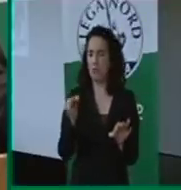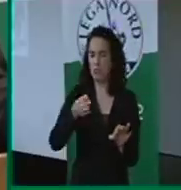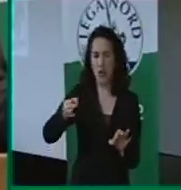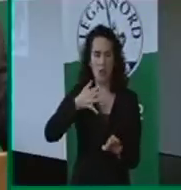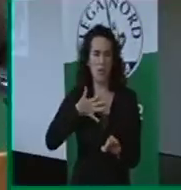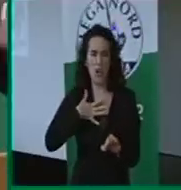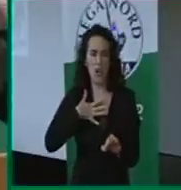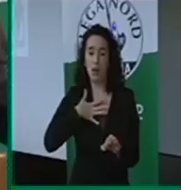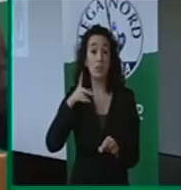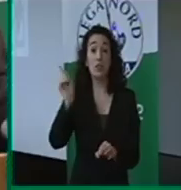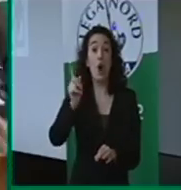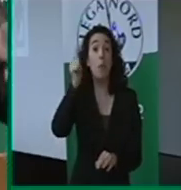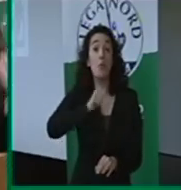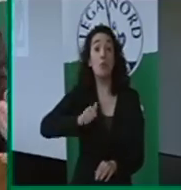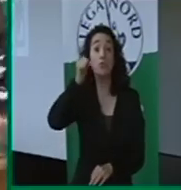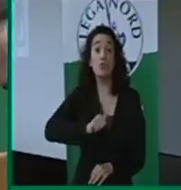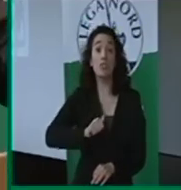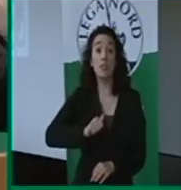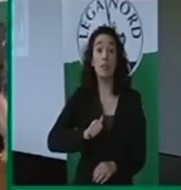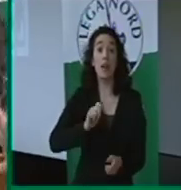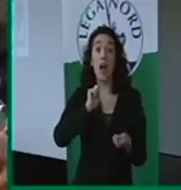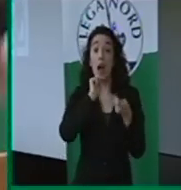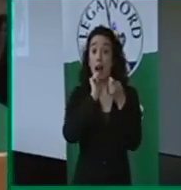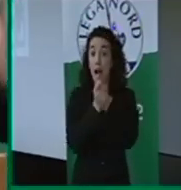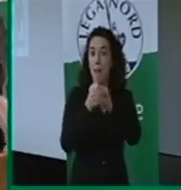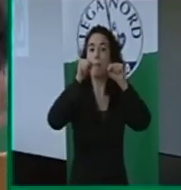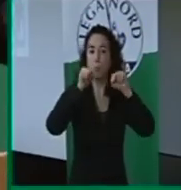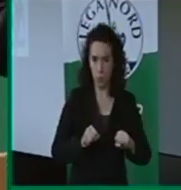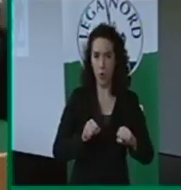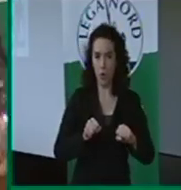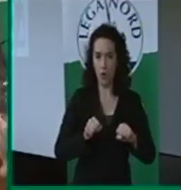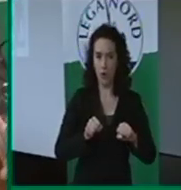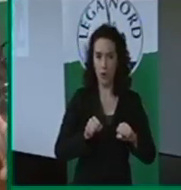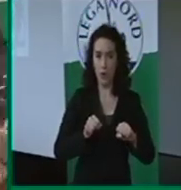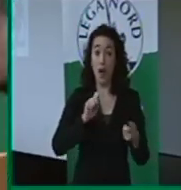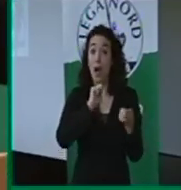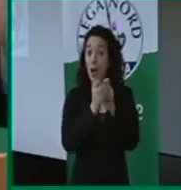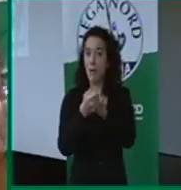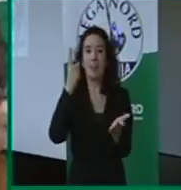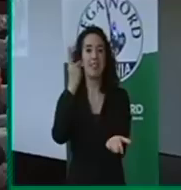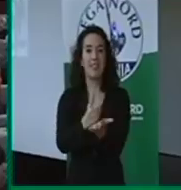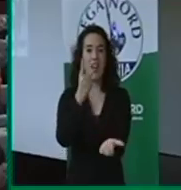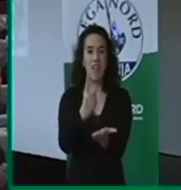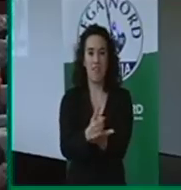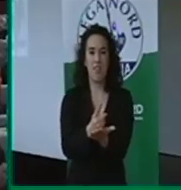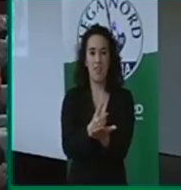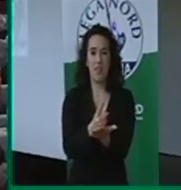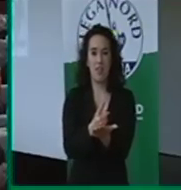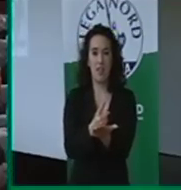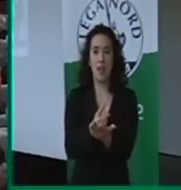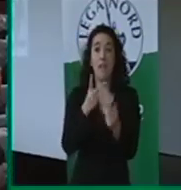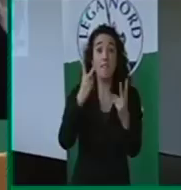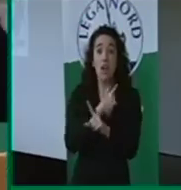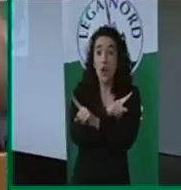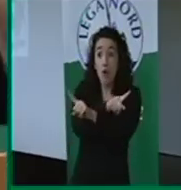cosa così sono bugie cambiare Si può cambiare si deve E spetta a voi